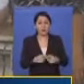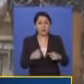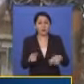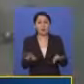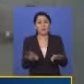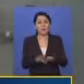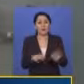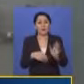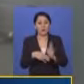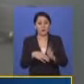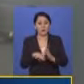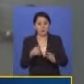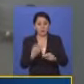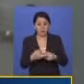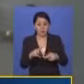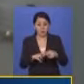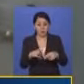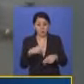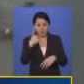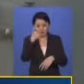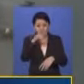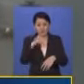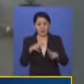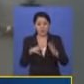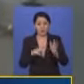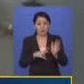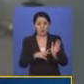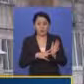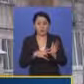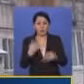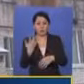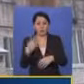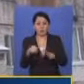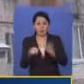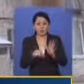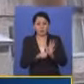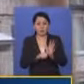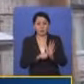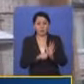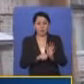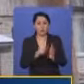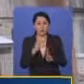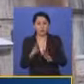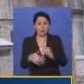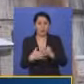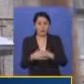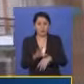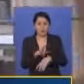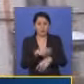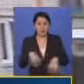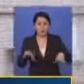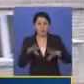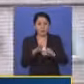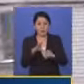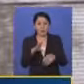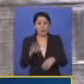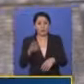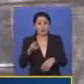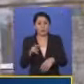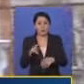деңгейі жақсарып жатыр. 2 жылдың ішінде мұндағы 85 көпқабатты үйдің 56-сы орталықтандырылған жылыту жүйесіне қосылды. Жалпы Бескілде